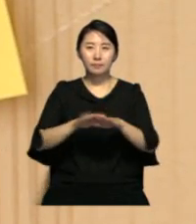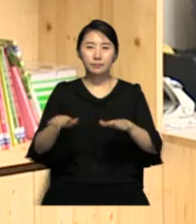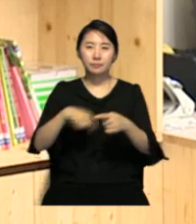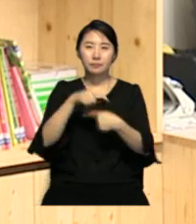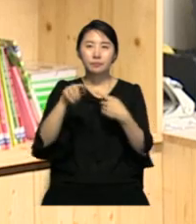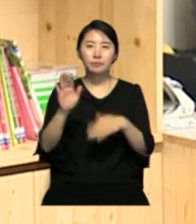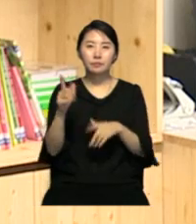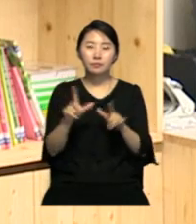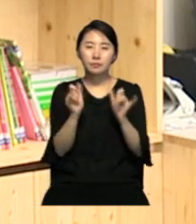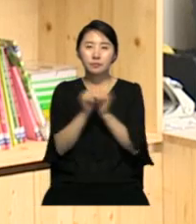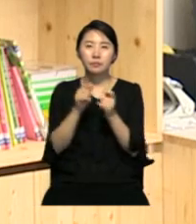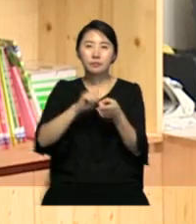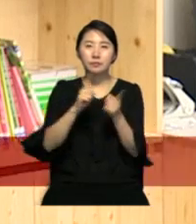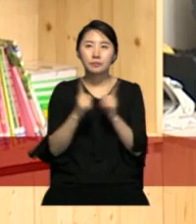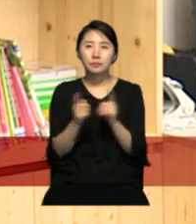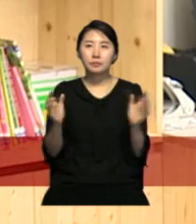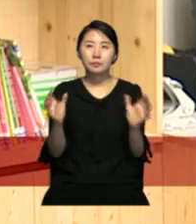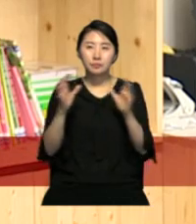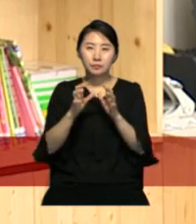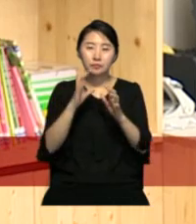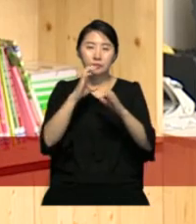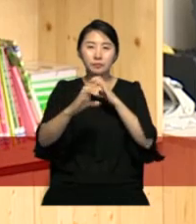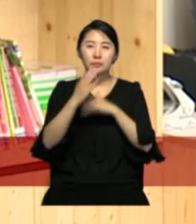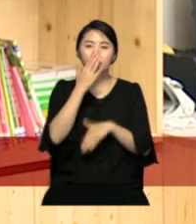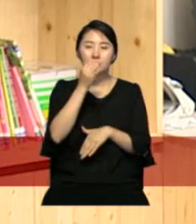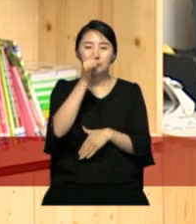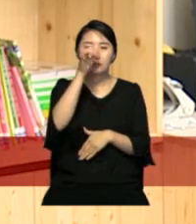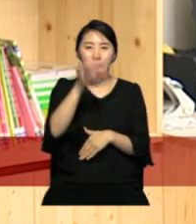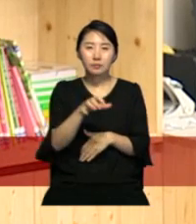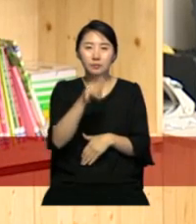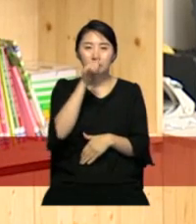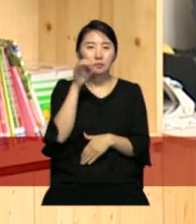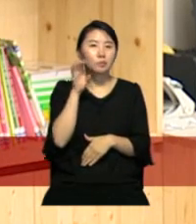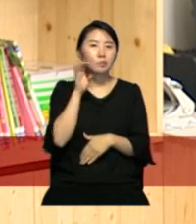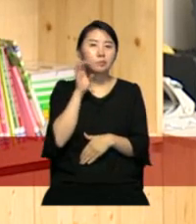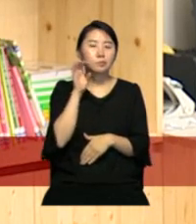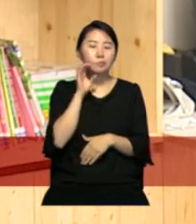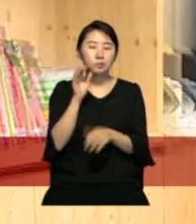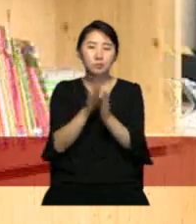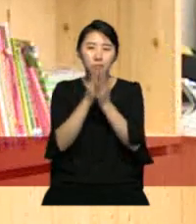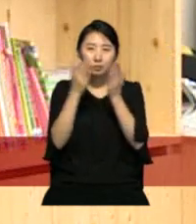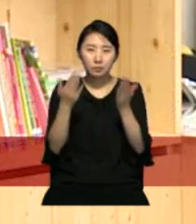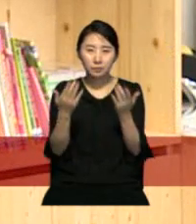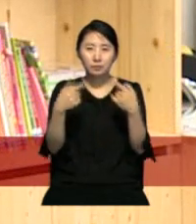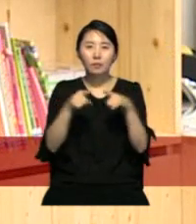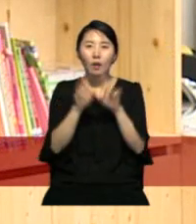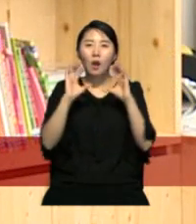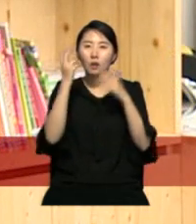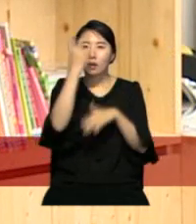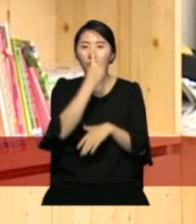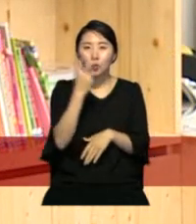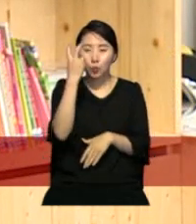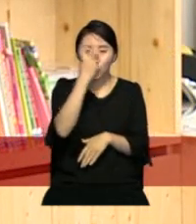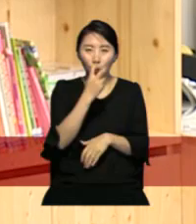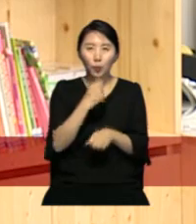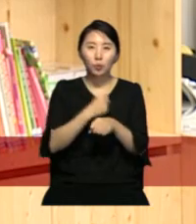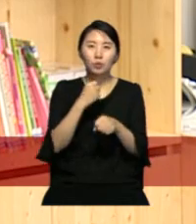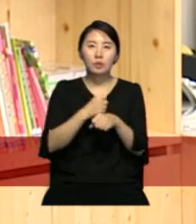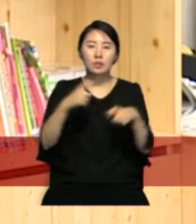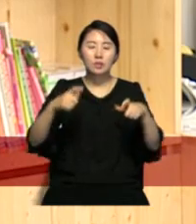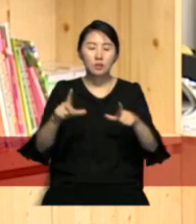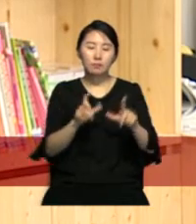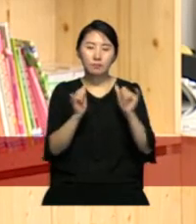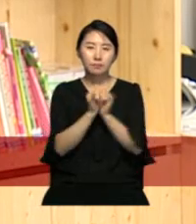합니다. 주민들이 서로 모여서 소통할 수 있는 공간이 있어요. 북카페가 같이 있어요. 아이들 돌봄과 그리고